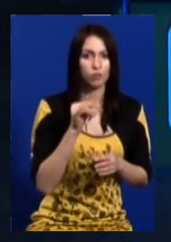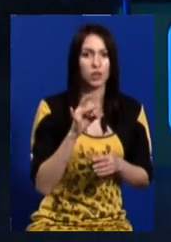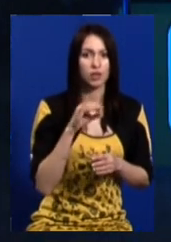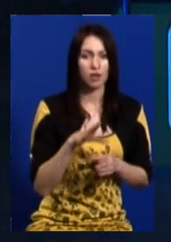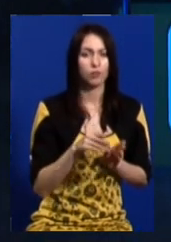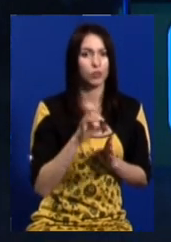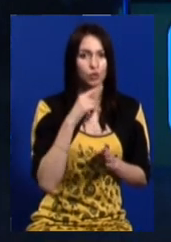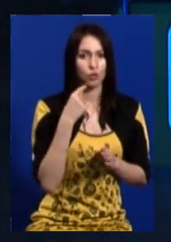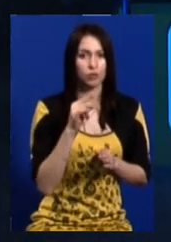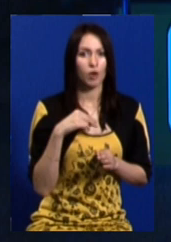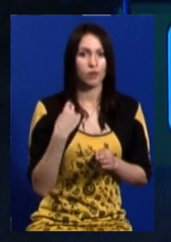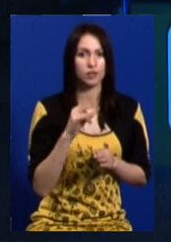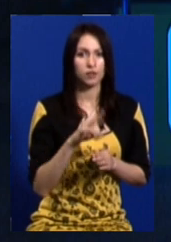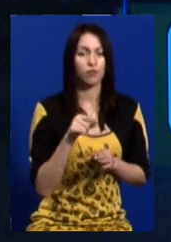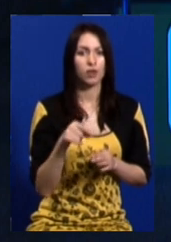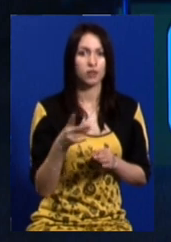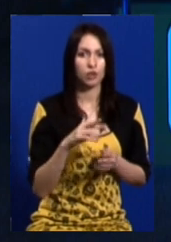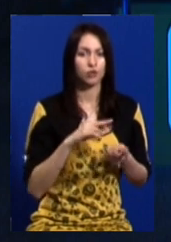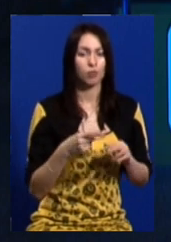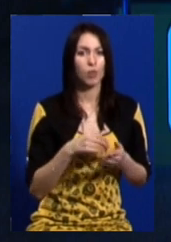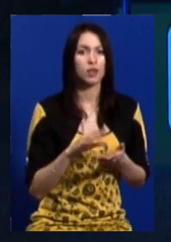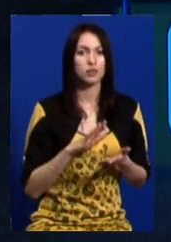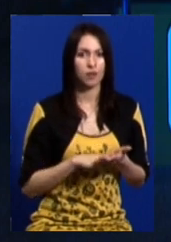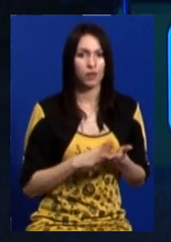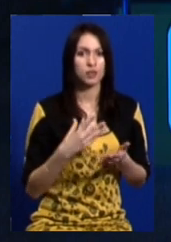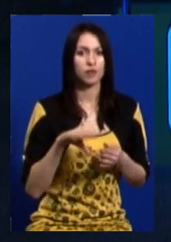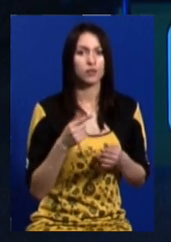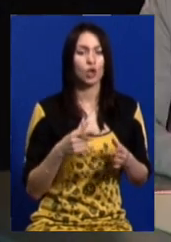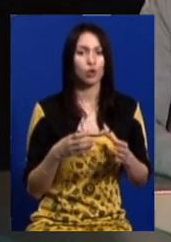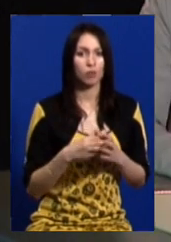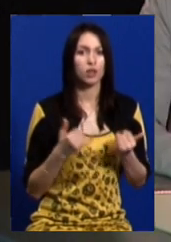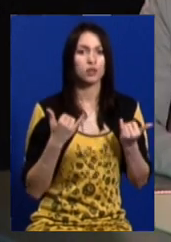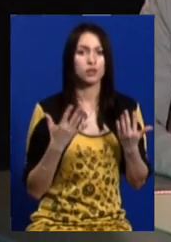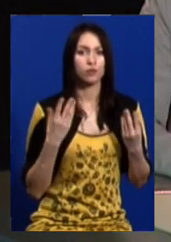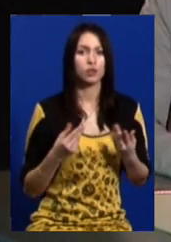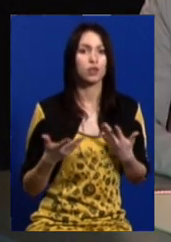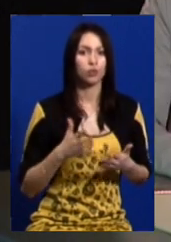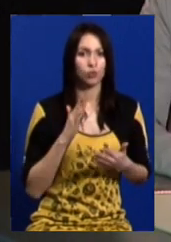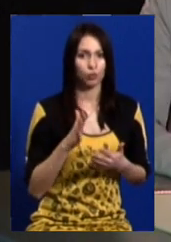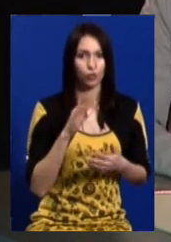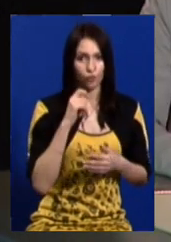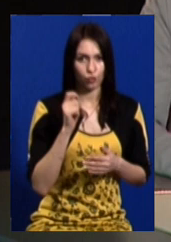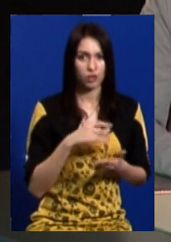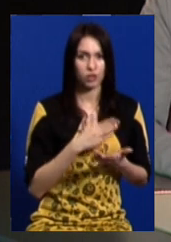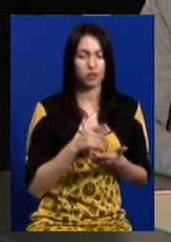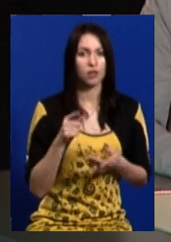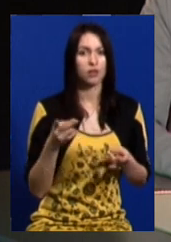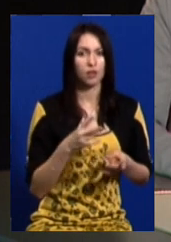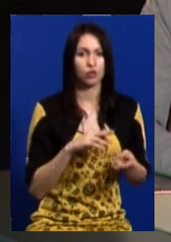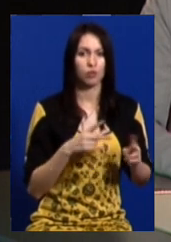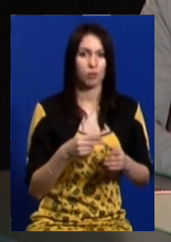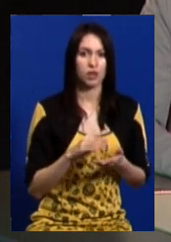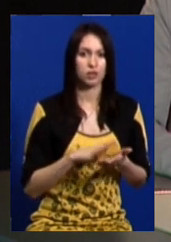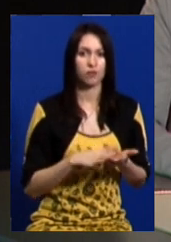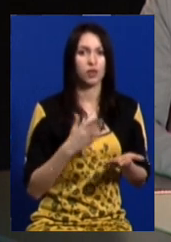Російською православною церквою, вони повинні перереєструватися. Усі громади на сьогоднішній день, які будуть в Україні є, вони повинні перереєструватися